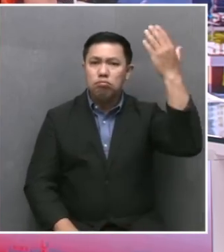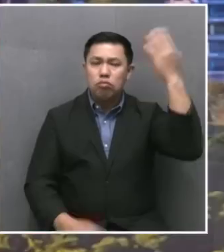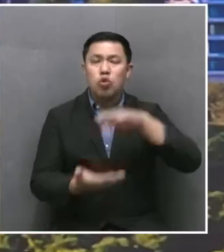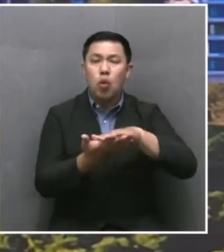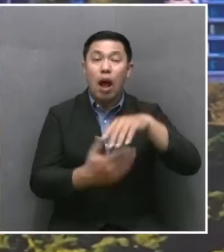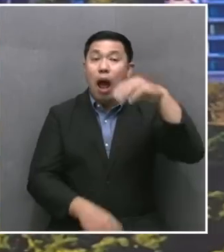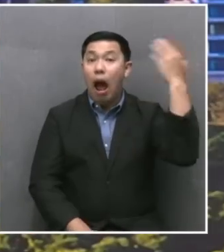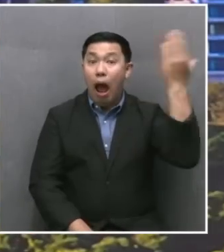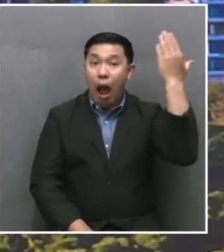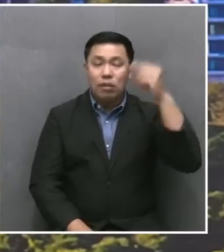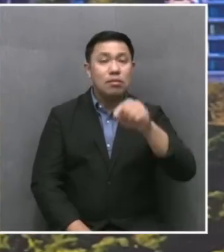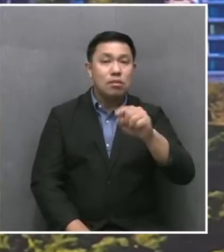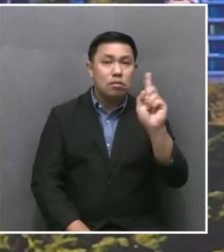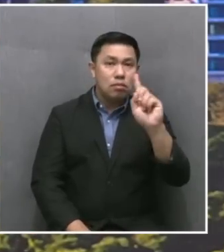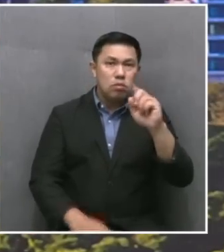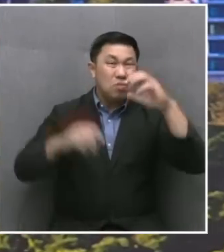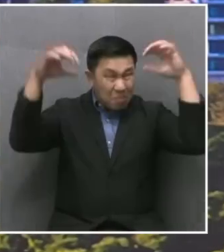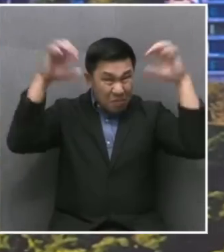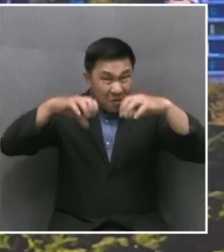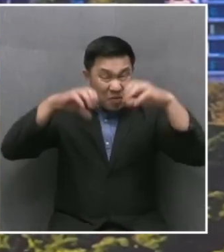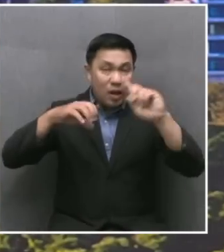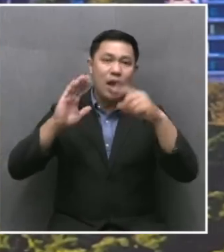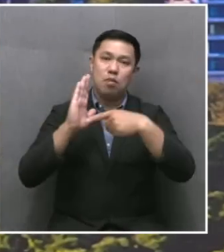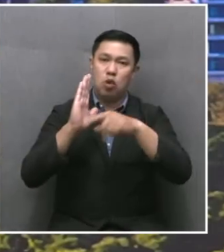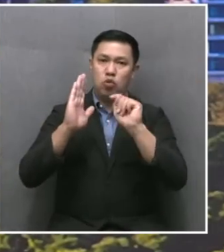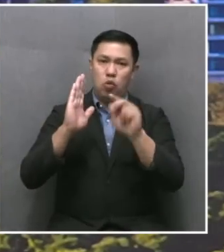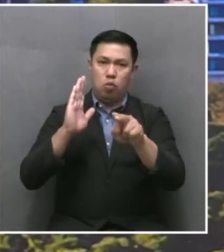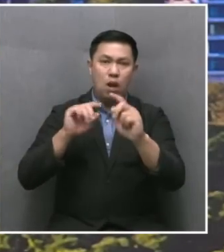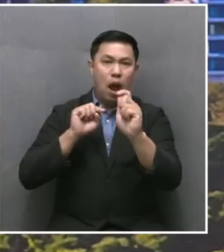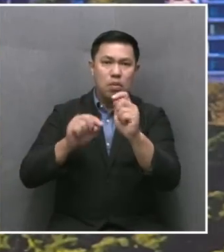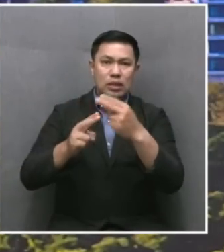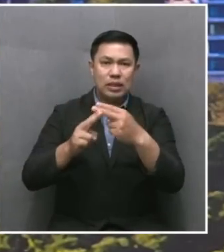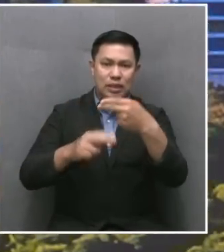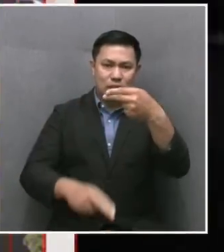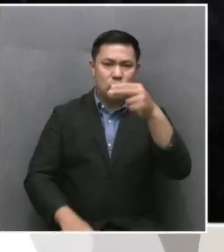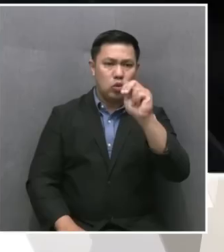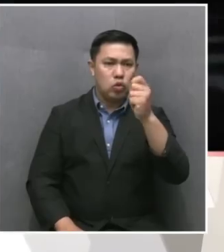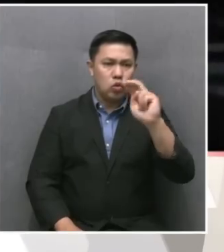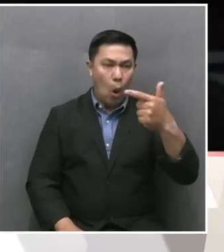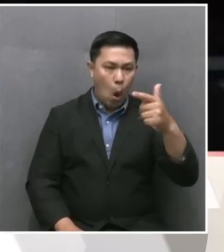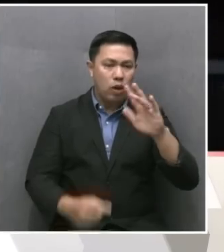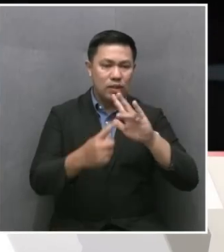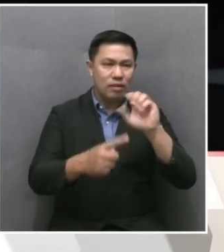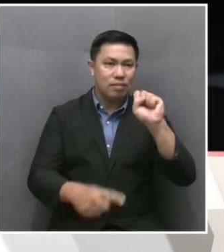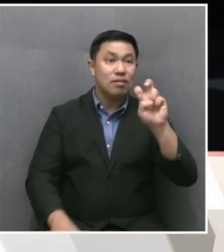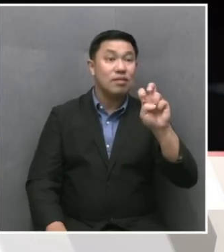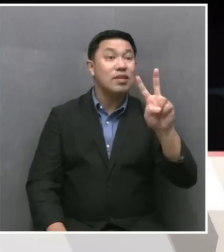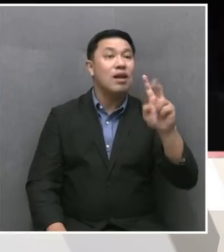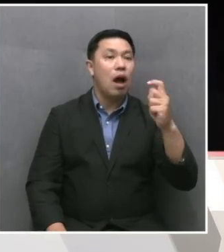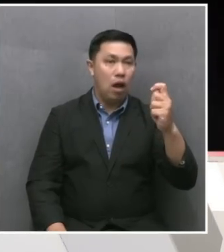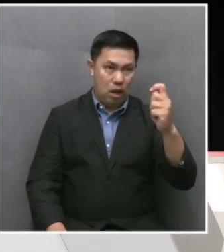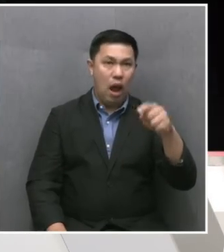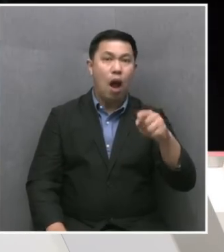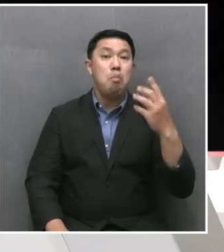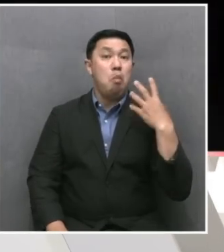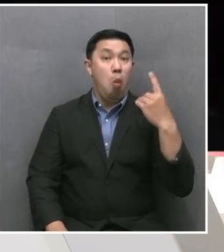พื้นที่จังหวัดปทุมธานีค่ะจะพาไปดูในพื้นที่อำเภอหนองเสือนะคะที่ได้รับผลกระทบค่ะเมื่อช่วงค่ำ